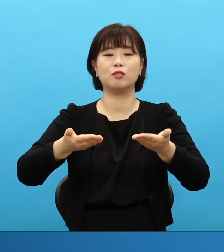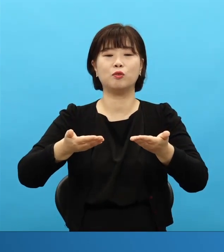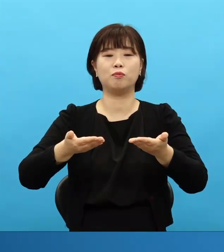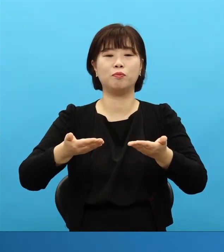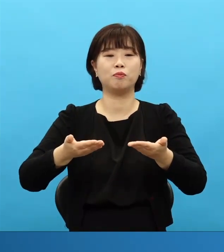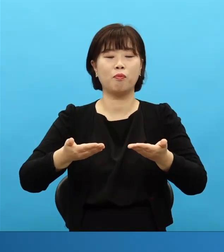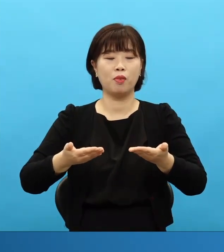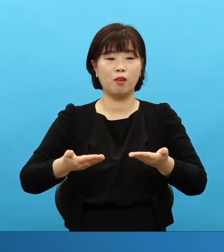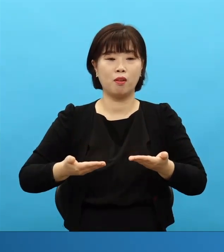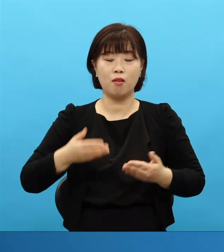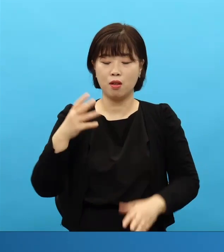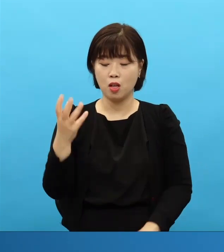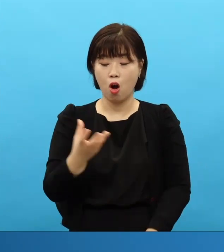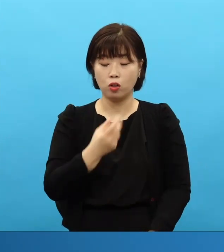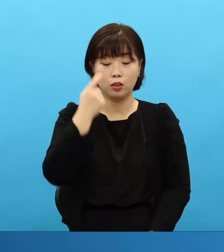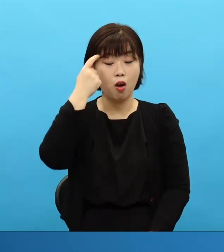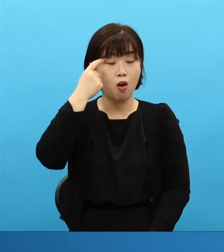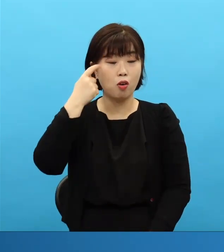주시는